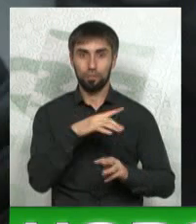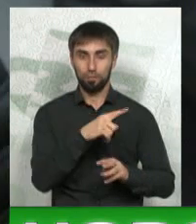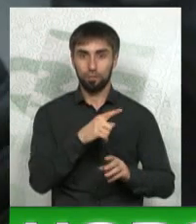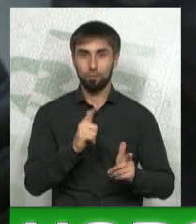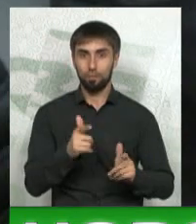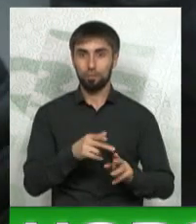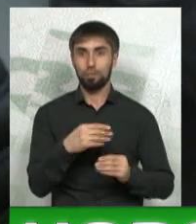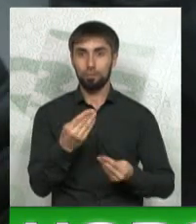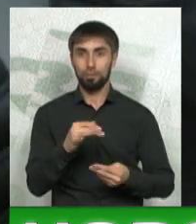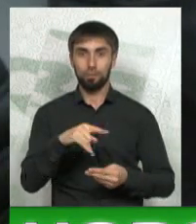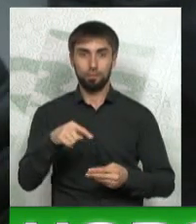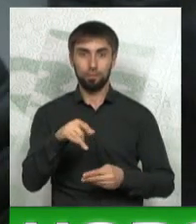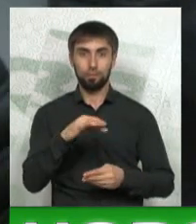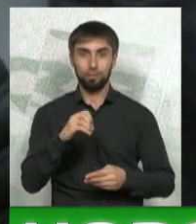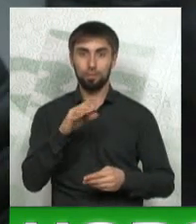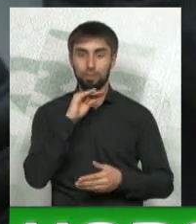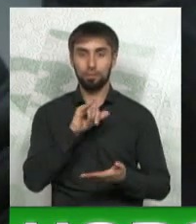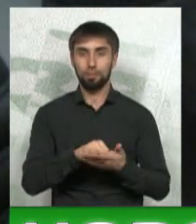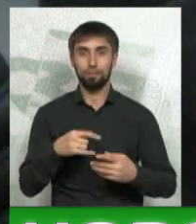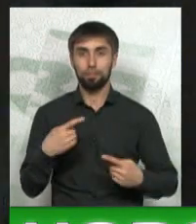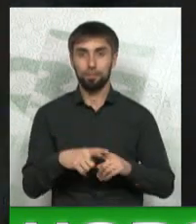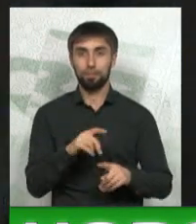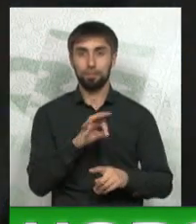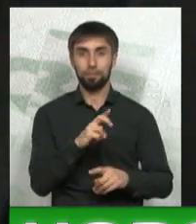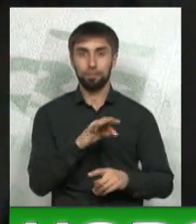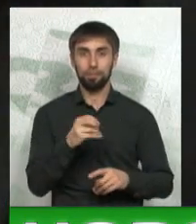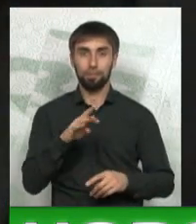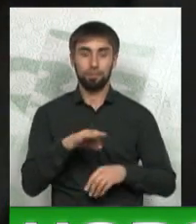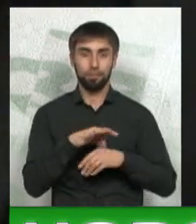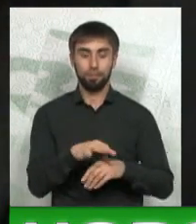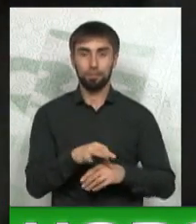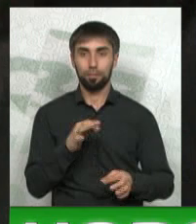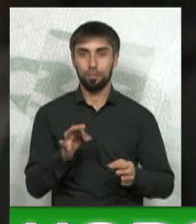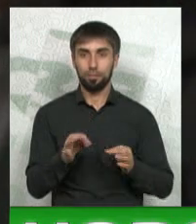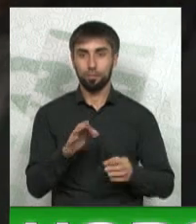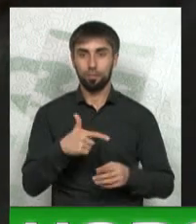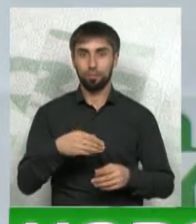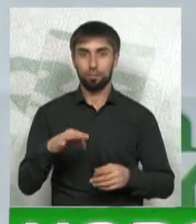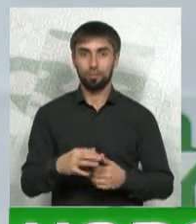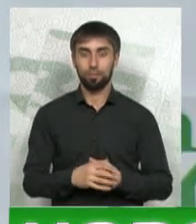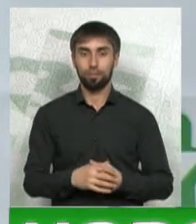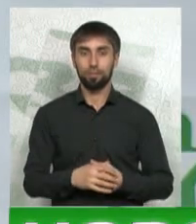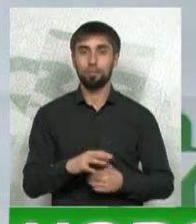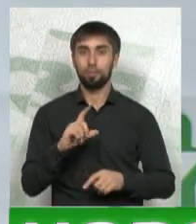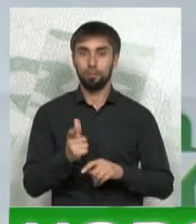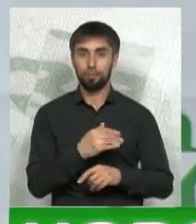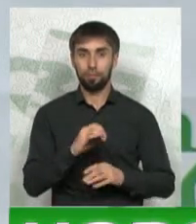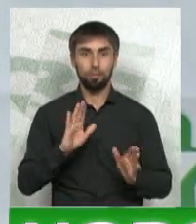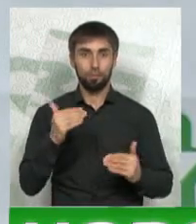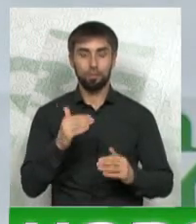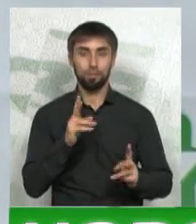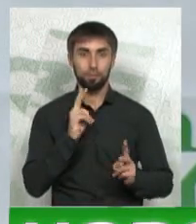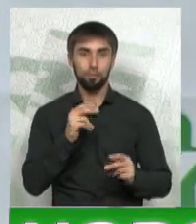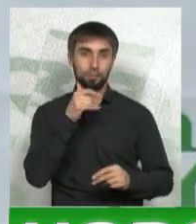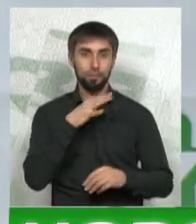году в Карабулаке уже успели установить технологическое оборудование для прохождения нормативов ГТО. Опять же, в рамках